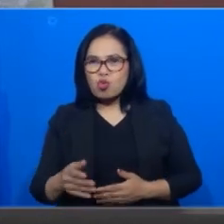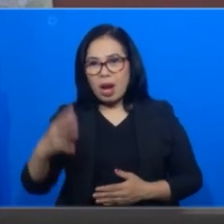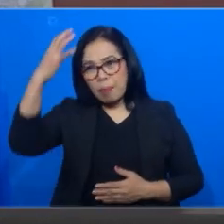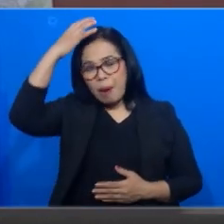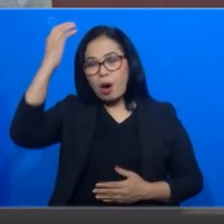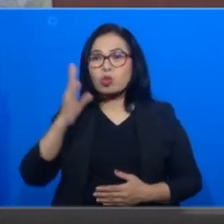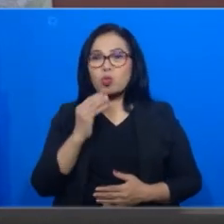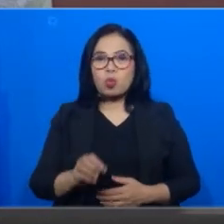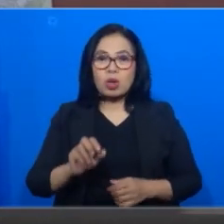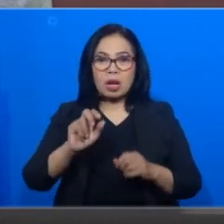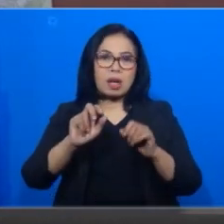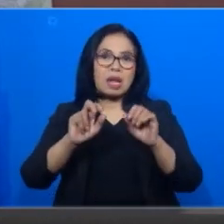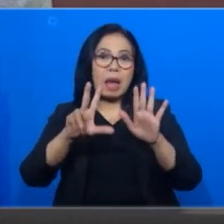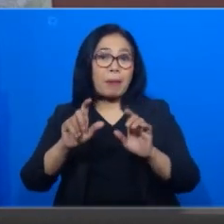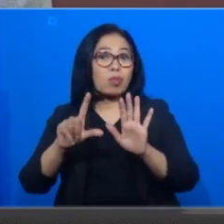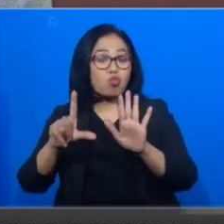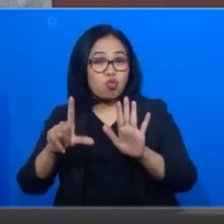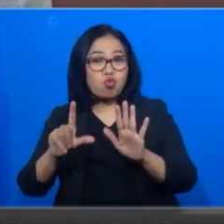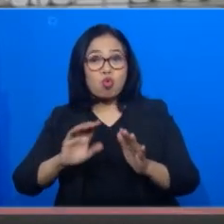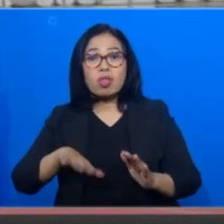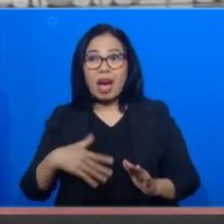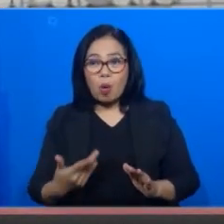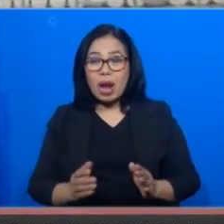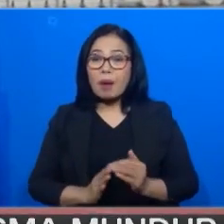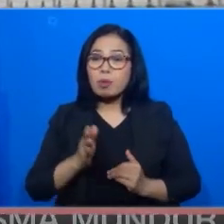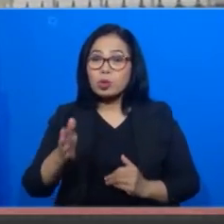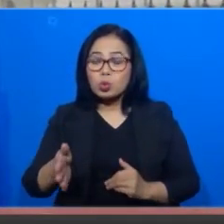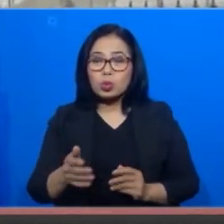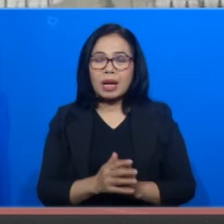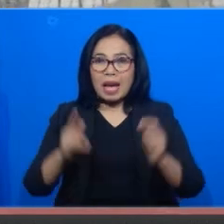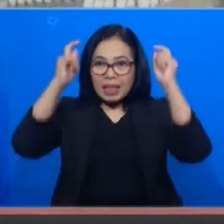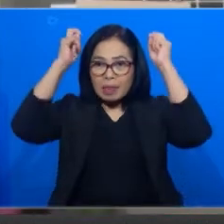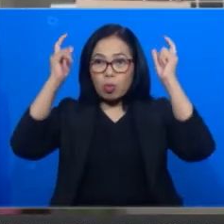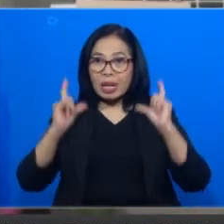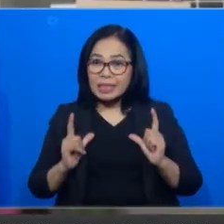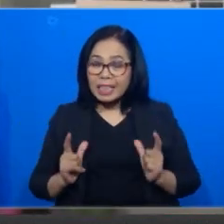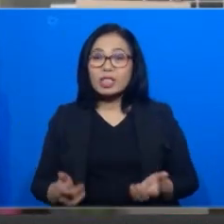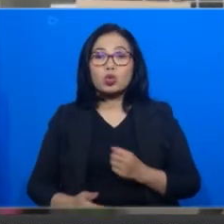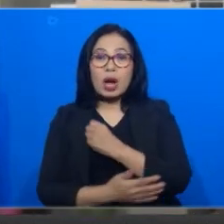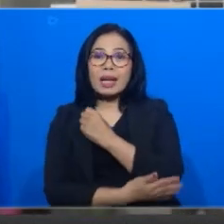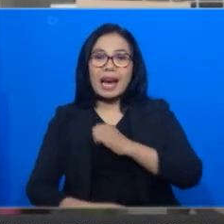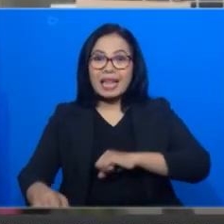87 tahun itu juga akan mengunjungi Timor Leste dan Singapura dalam lawatannya kali ini